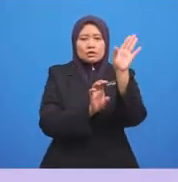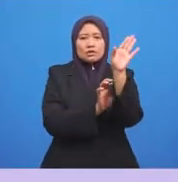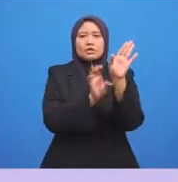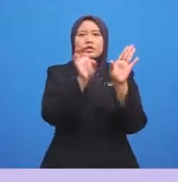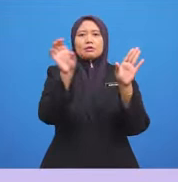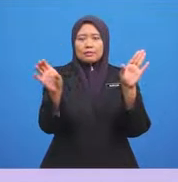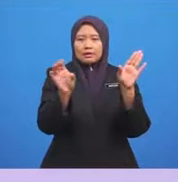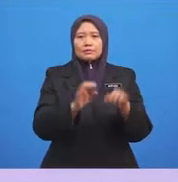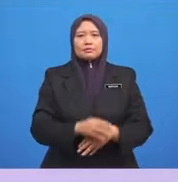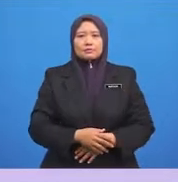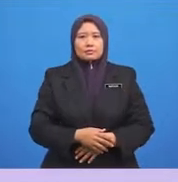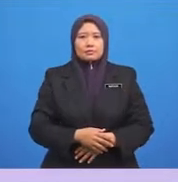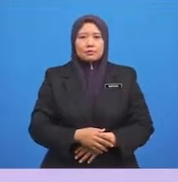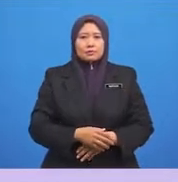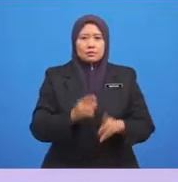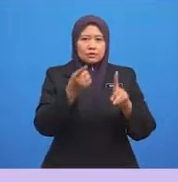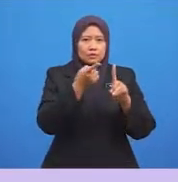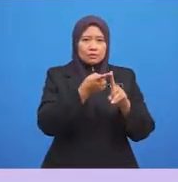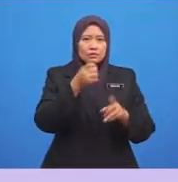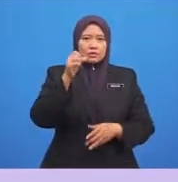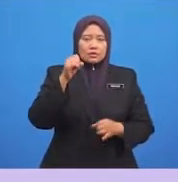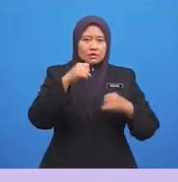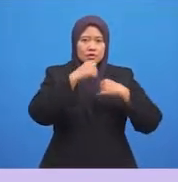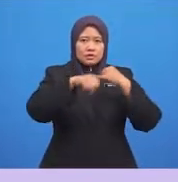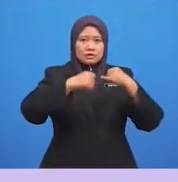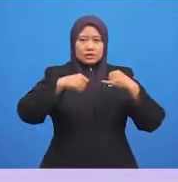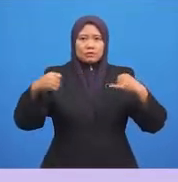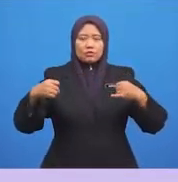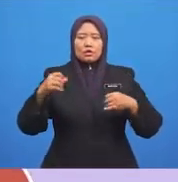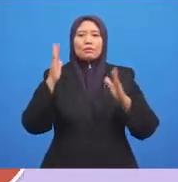Antaranya ialah simpulan bahasa,